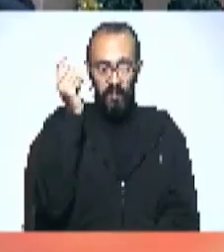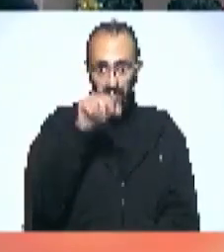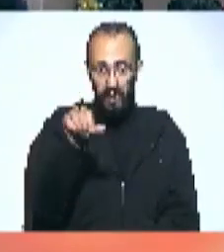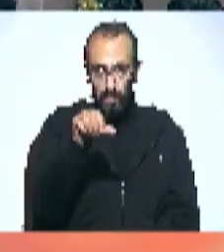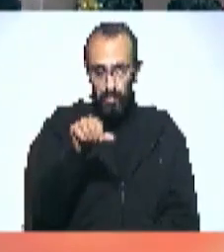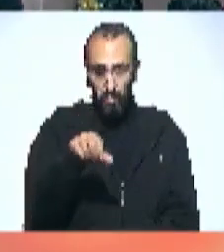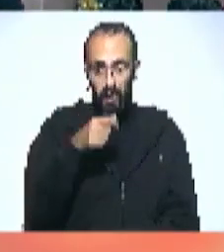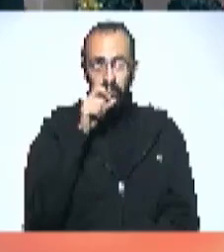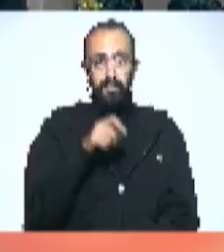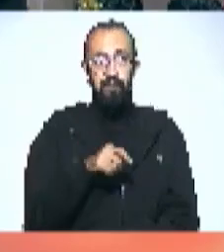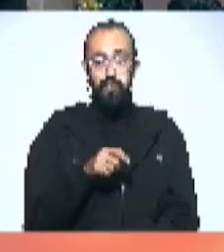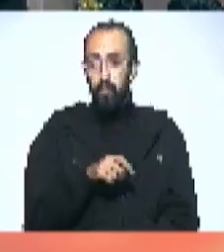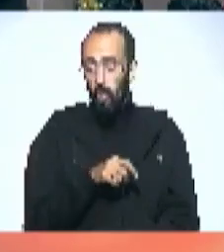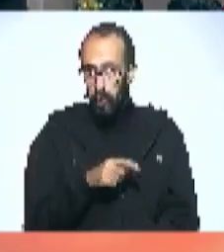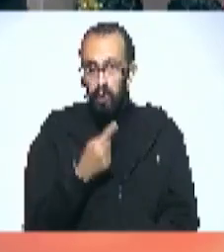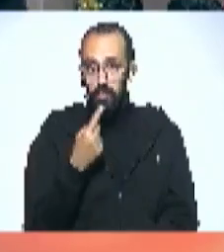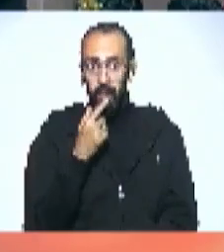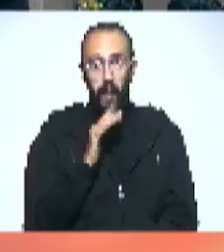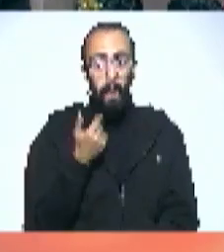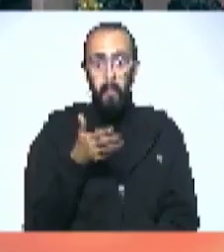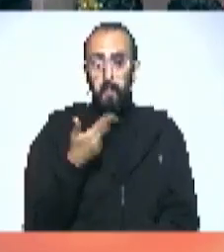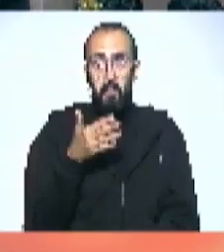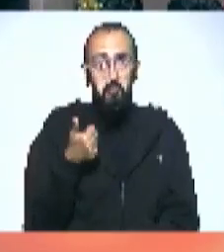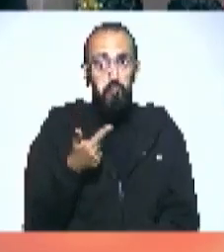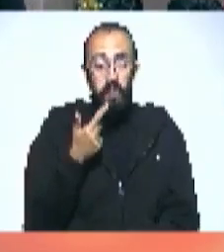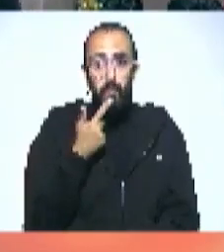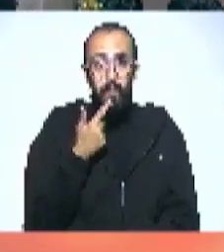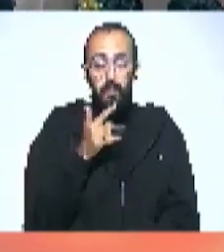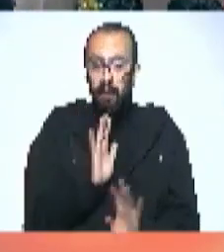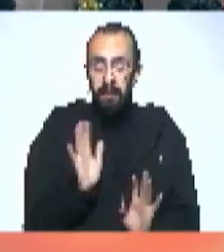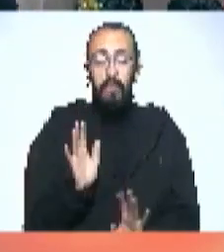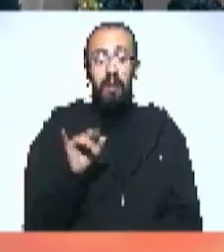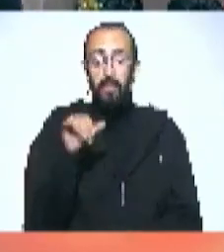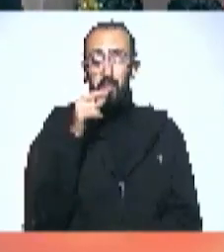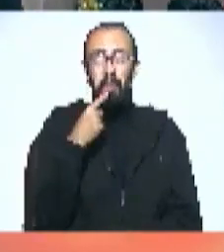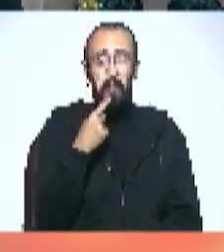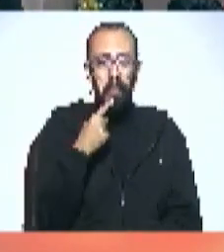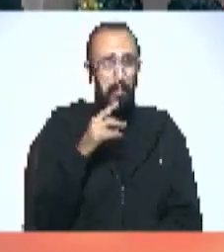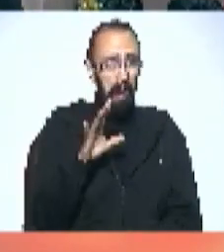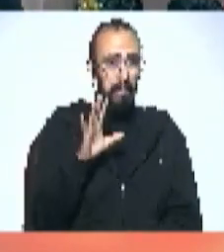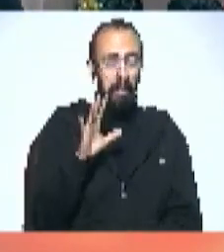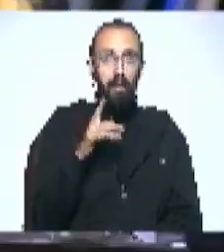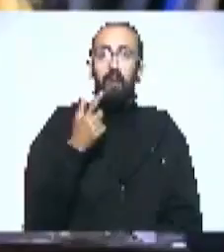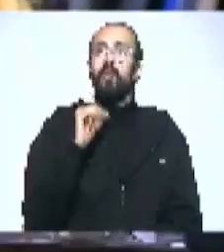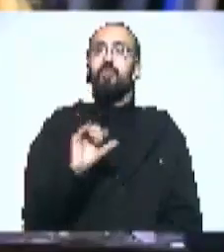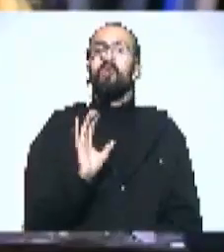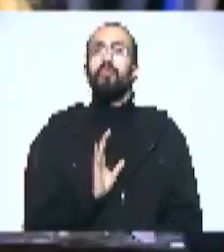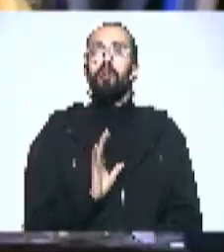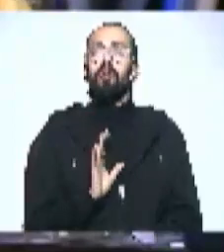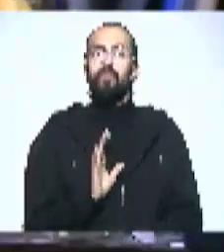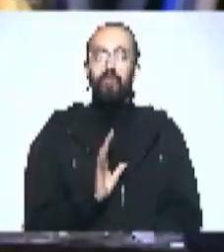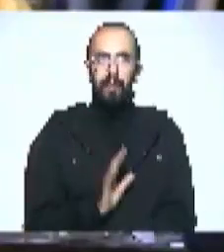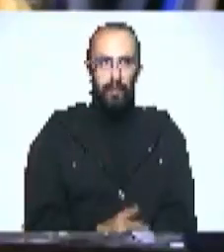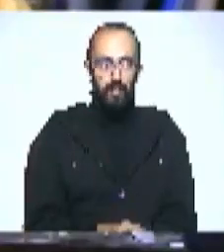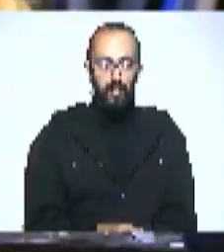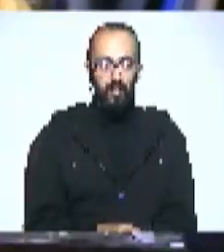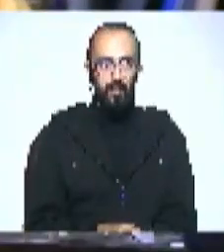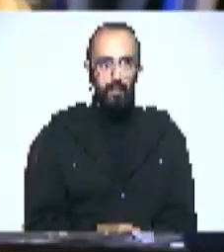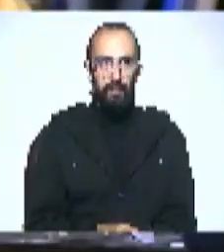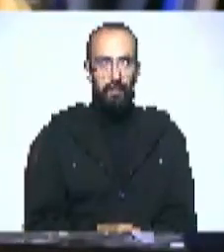اهم الطرق اللي بنعرف بيها زيت الزيتون ده كويس ولا مش كويس. بس بقى دكتور خلاص احنا كده وقفلناه بزيت